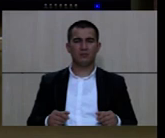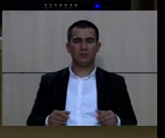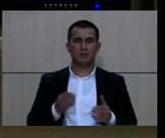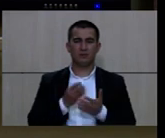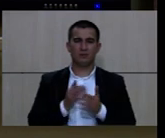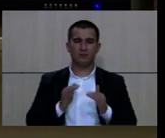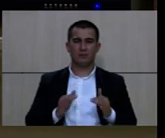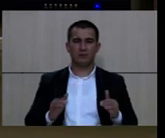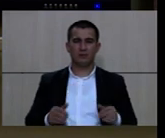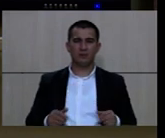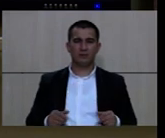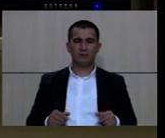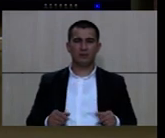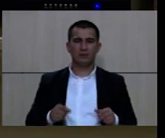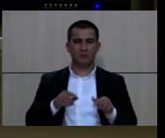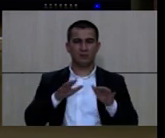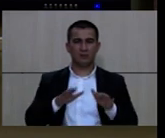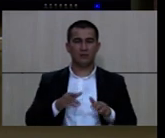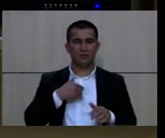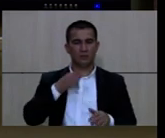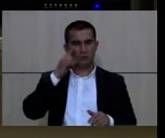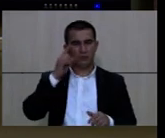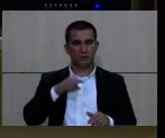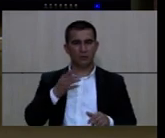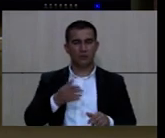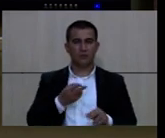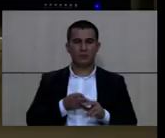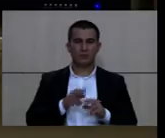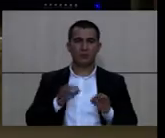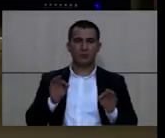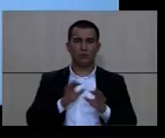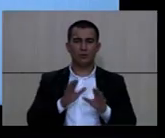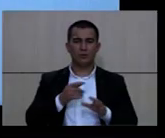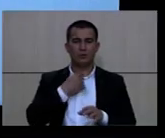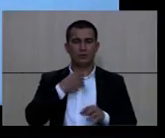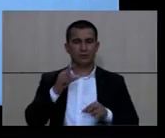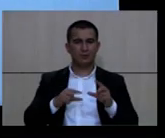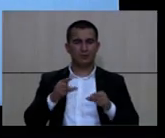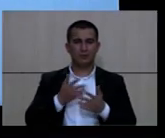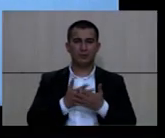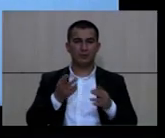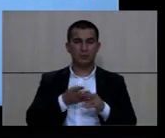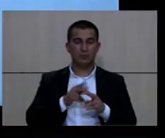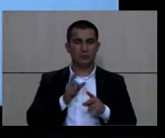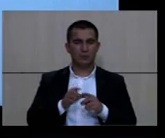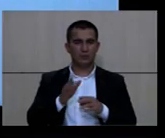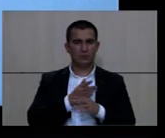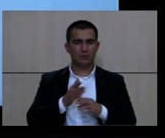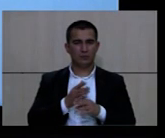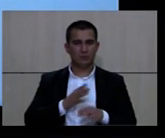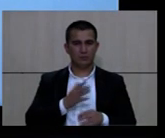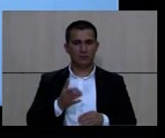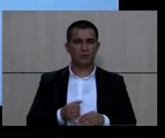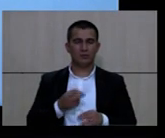Aziz o'quvchilar, shu yerda biz bilamiz musiqa notalarida mana shu tonlar ajratilgan. Demak,